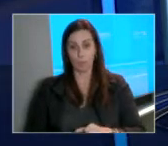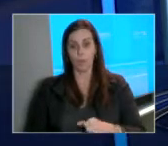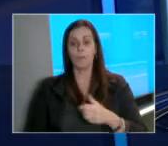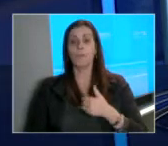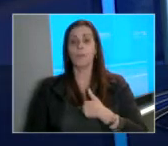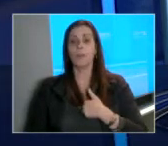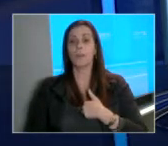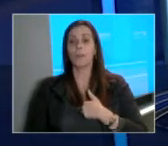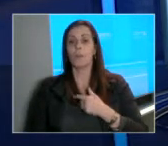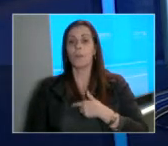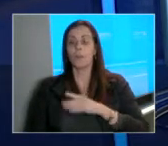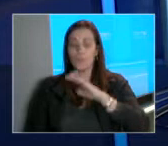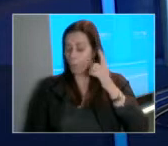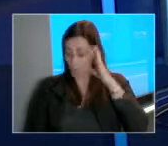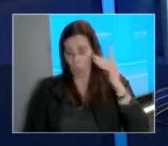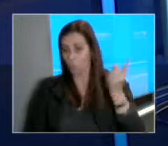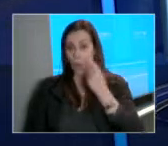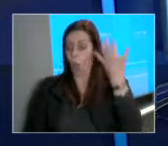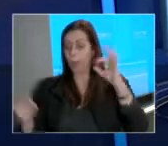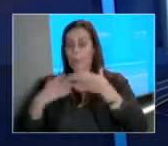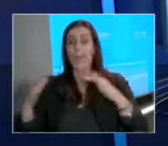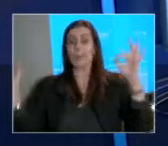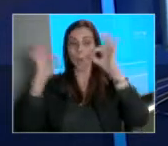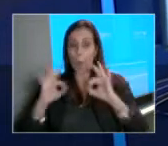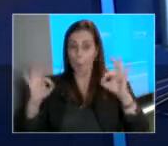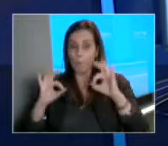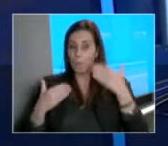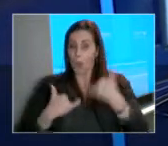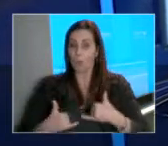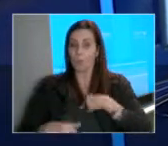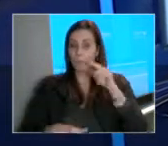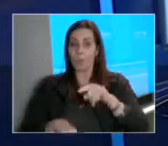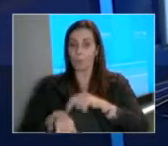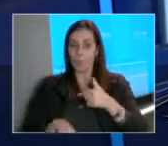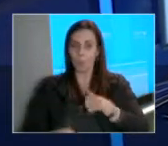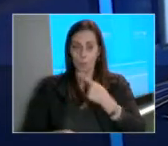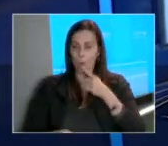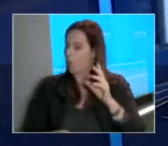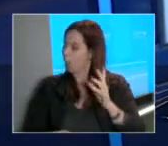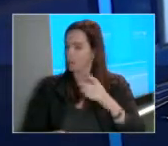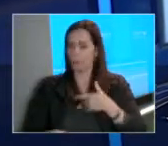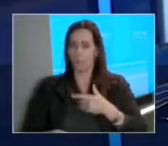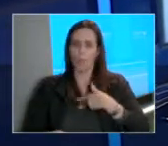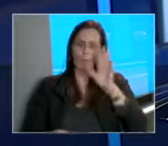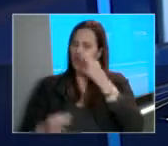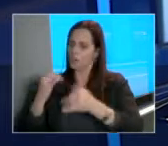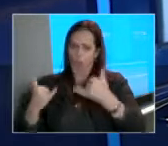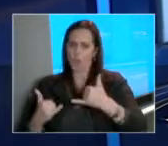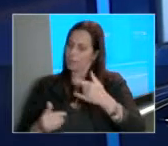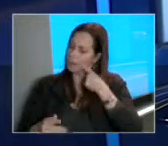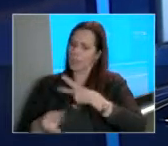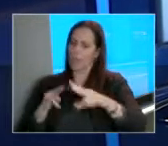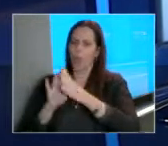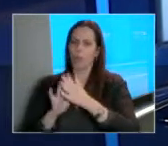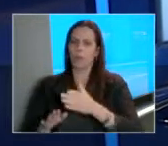המצלמות וטוחן את הראש של כולם, לא היה כלום כי אין כלום, ועכשיו אני מגיע, הזמן שלי, אני אומר, אוקיי, נבצרות, אני הולך לבית משפט, בואו תראו לי